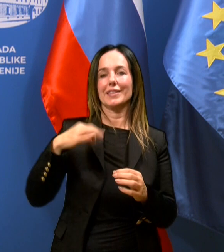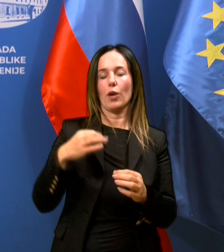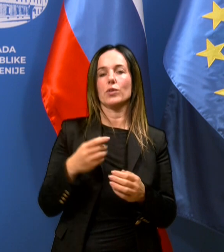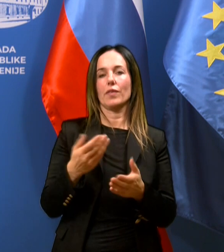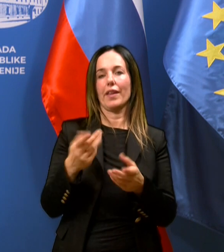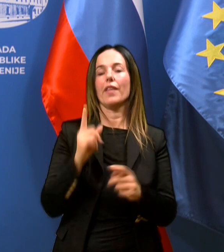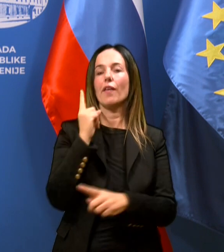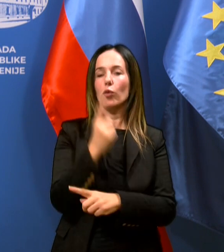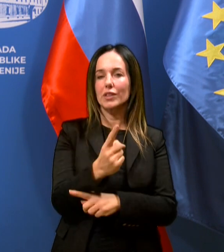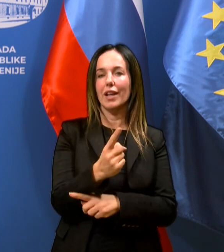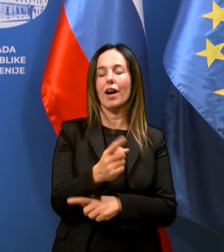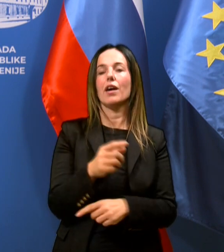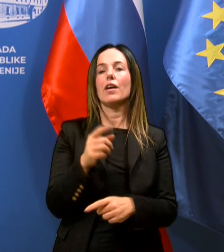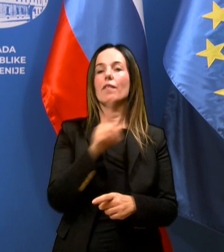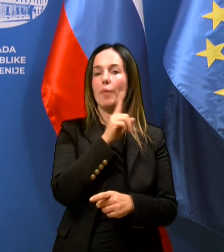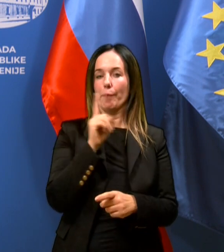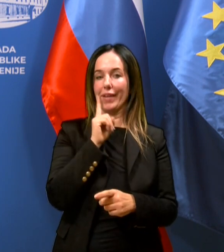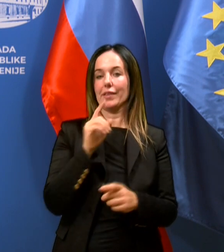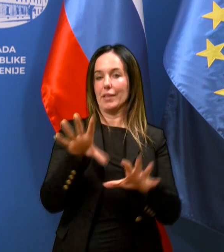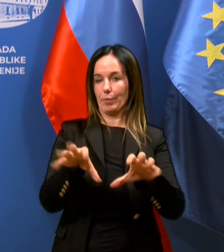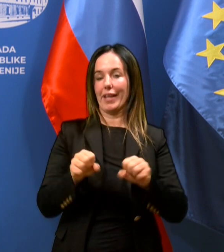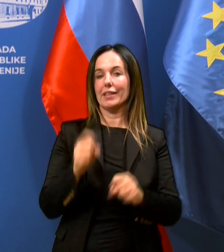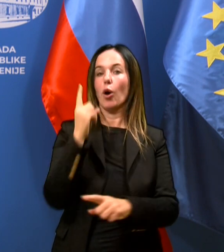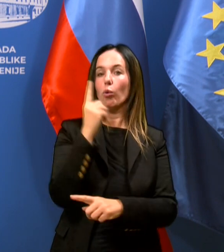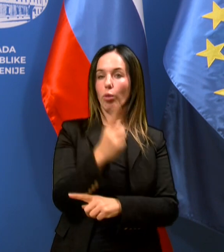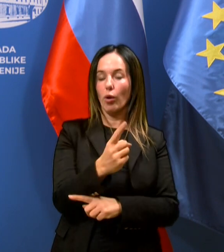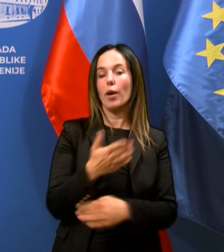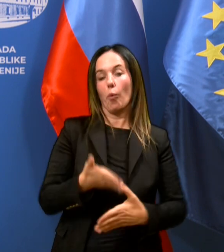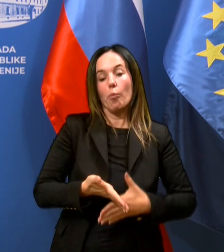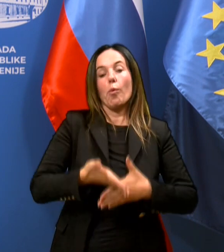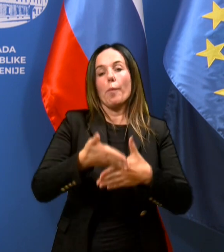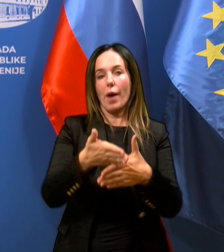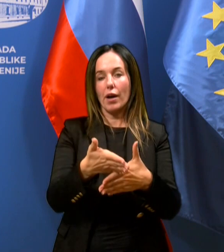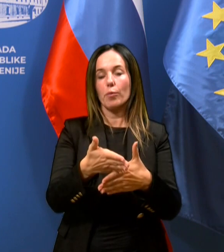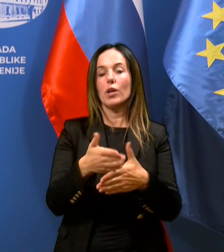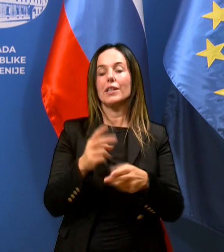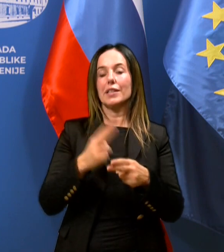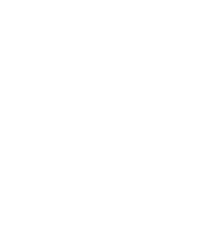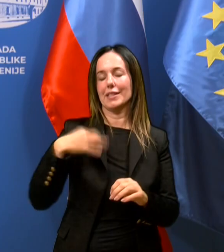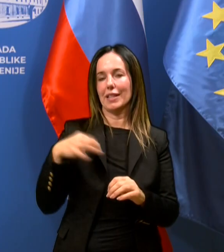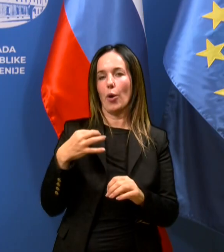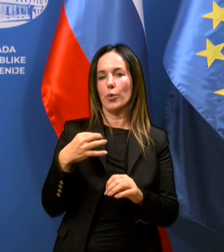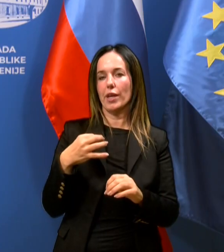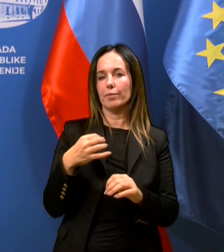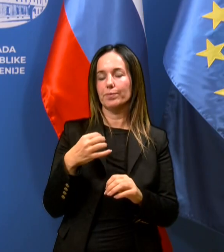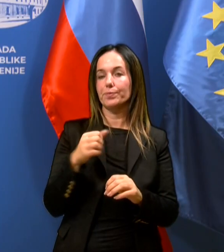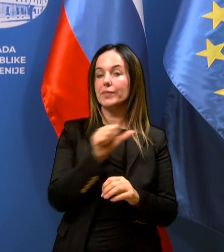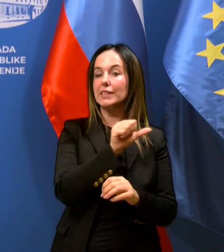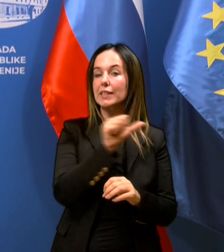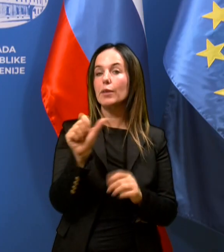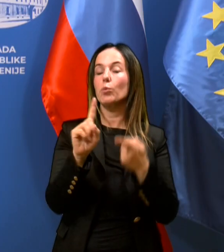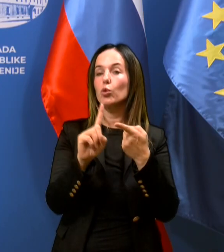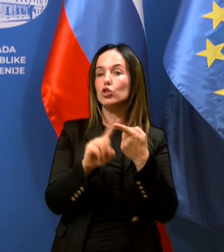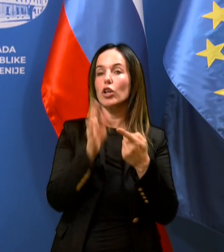upoštevanjem določil v petek sprejetega odloka pripomore, da se bo epidemija začela umirjati. Samo, če jih bomo